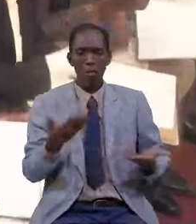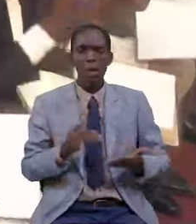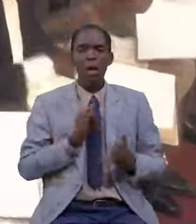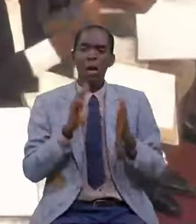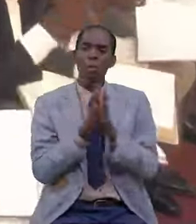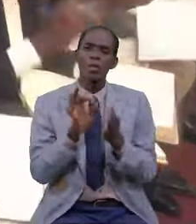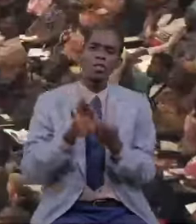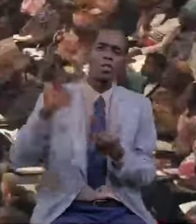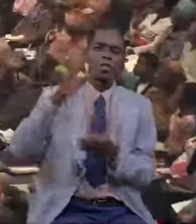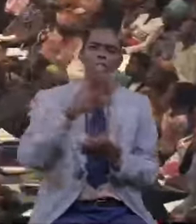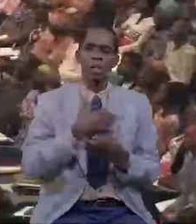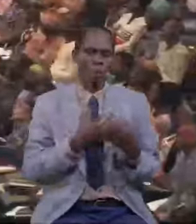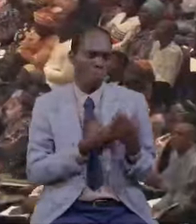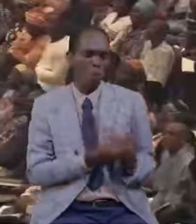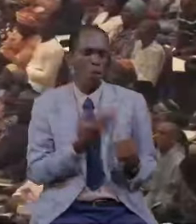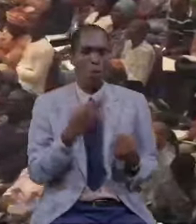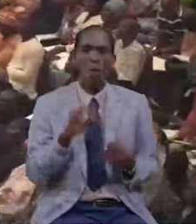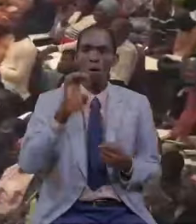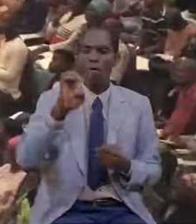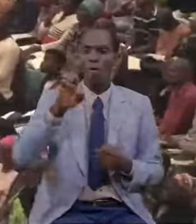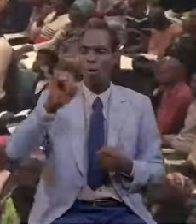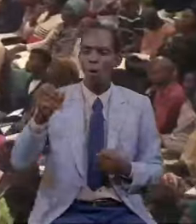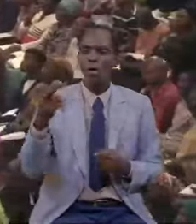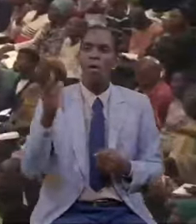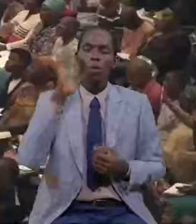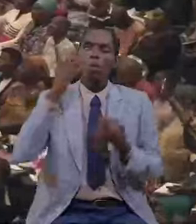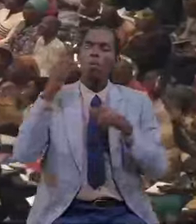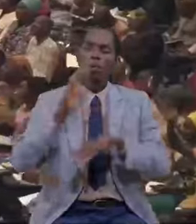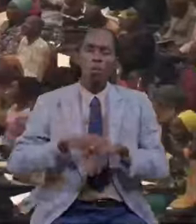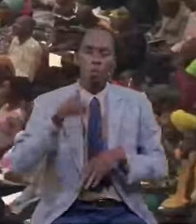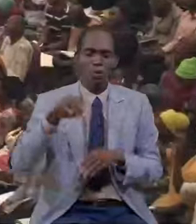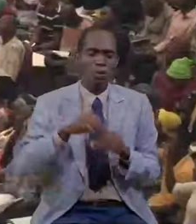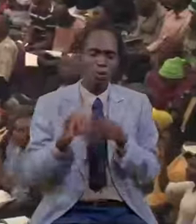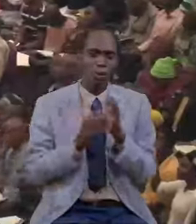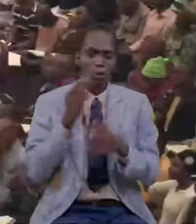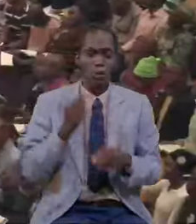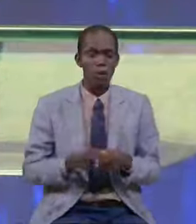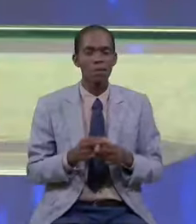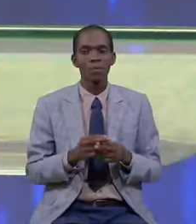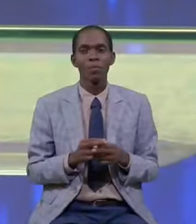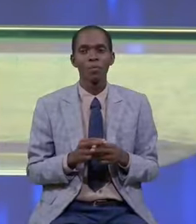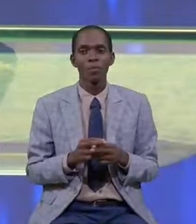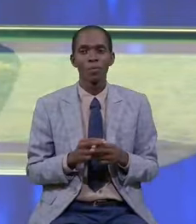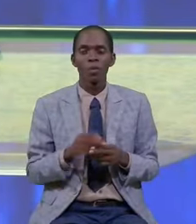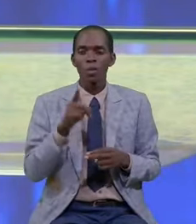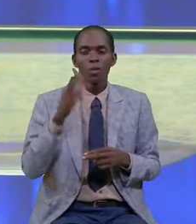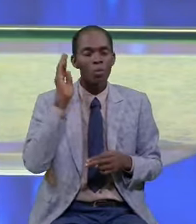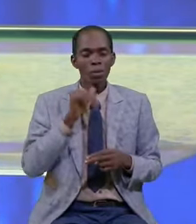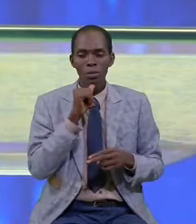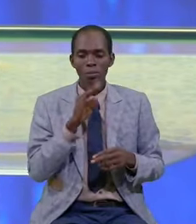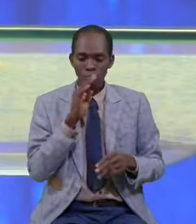l'audace d'Élie vienne sur vous. Que le courage d'Élie vienne sur vous. Que vous ne marchiez